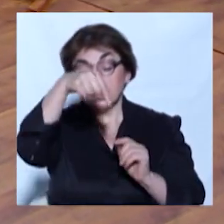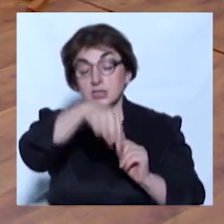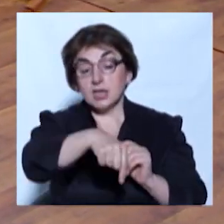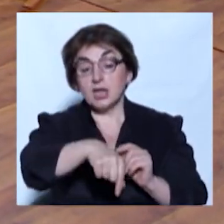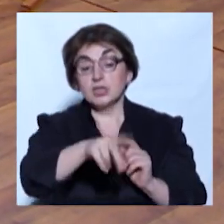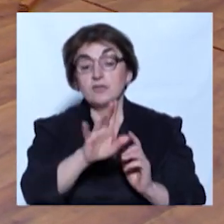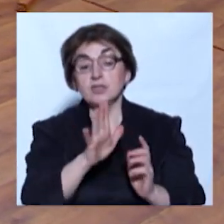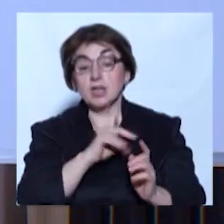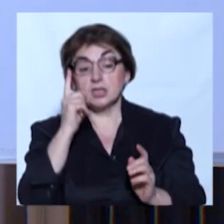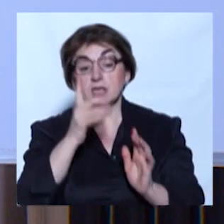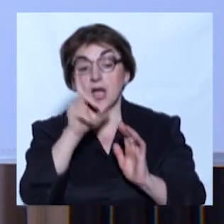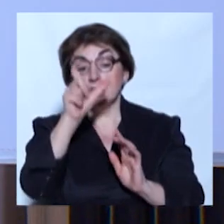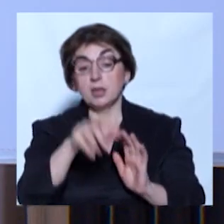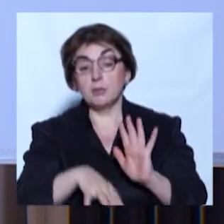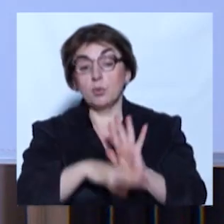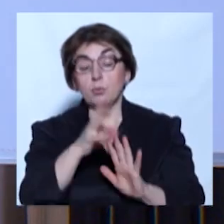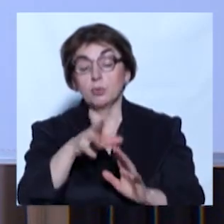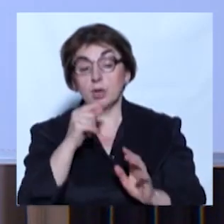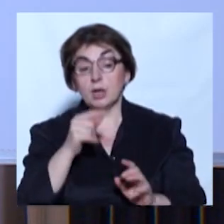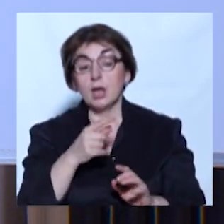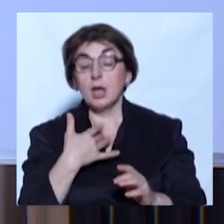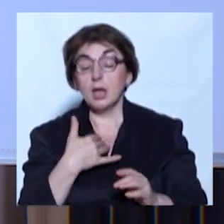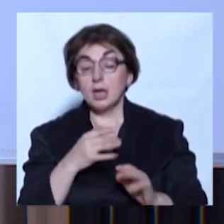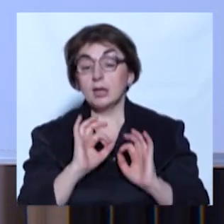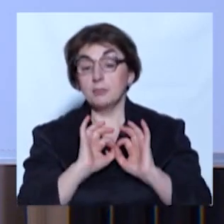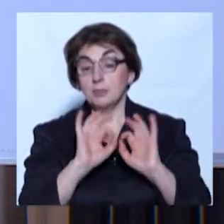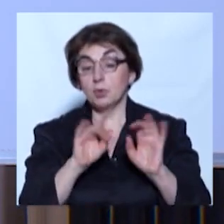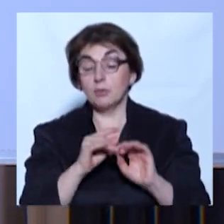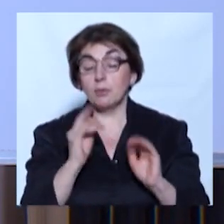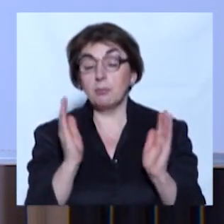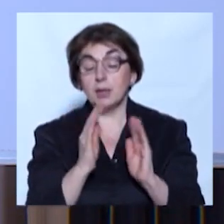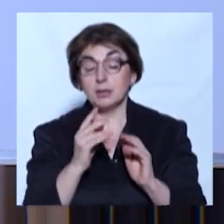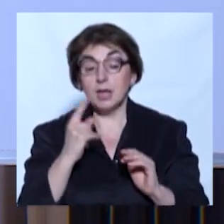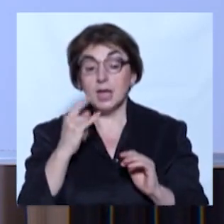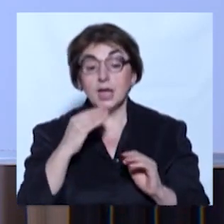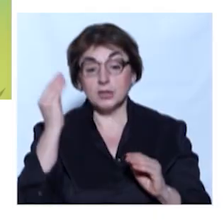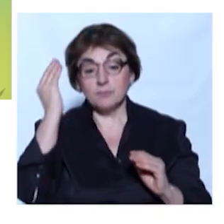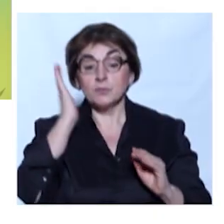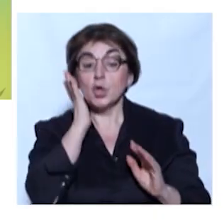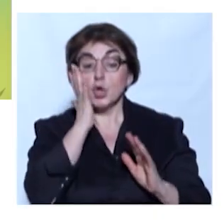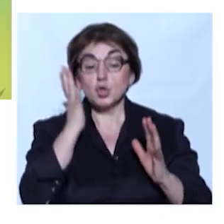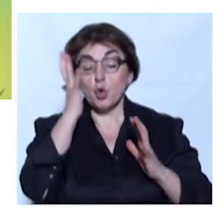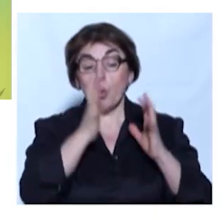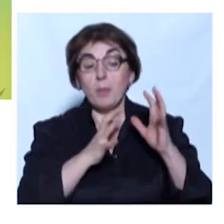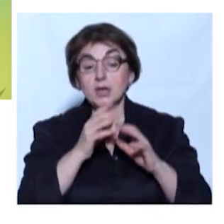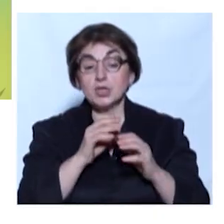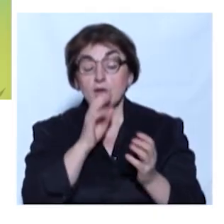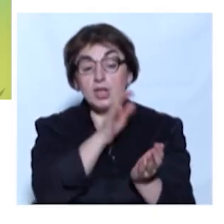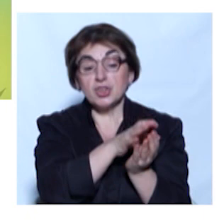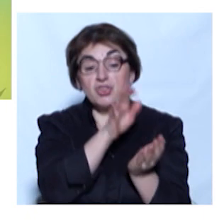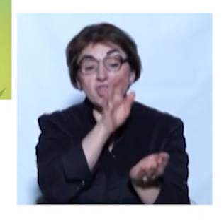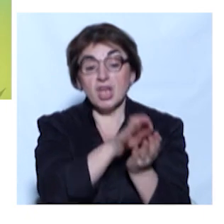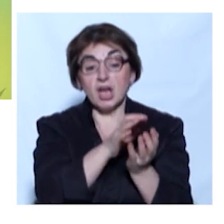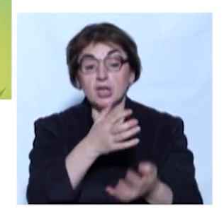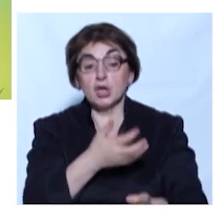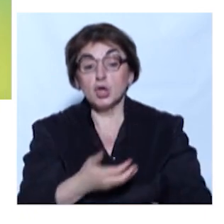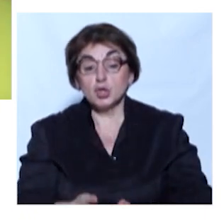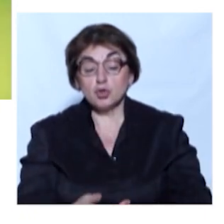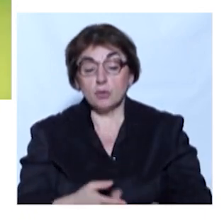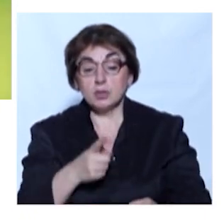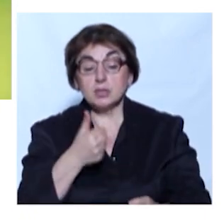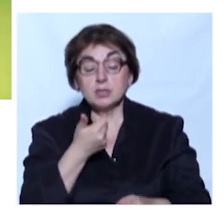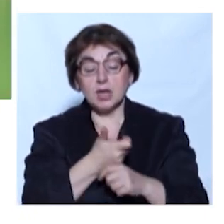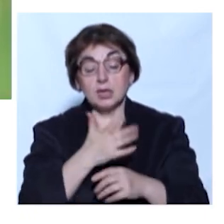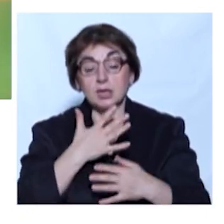წაგიკითხოთ შეჯამებისთვის, რომელსაც ქვია ძაფის ტელეფონი. Ერთ ზოოპარკში ნიანგი ცხოვრობდა. Იგი ძალიან კმაყოფილი იყო